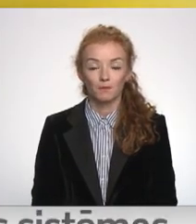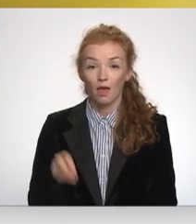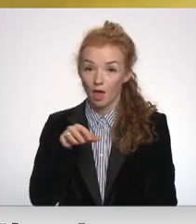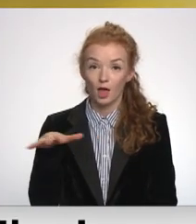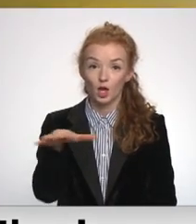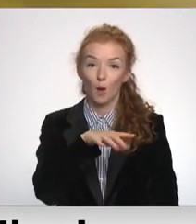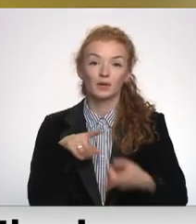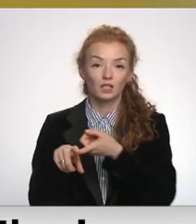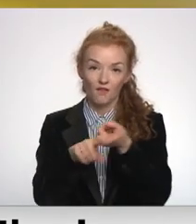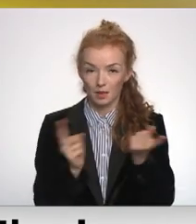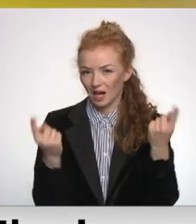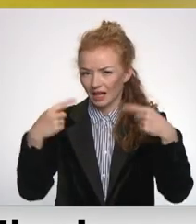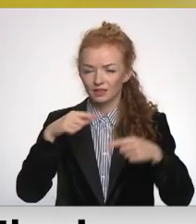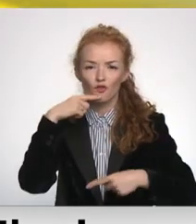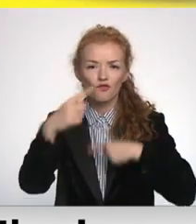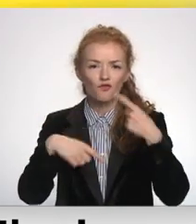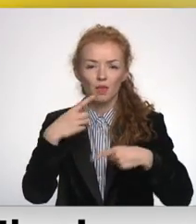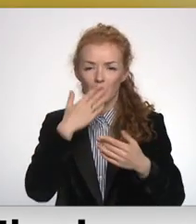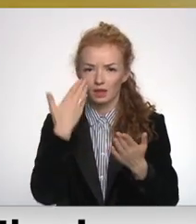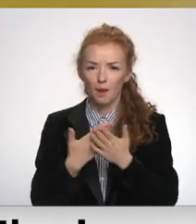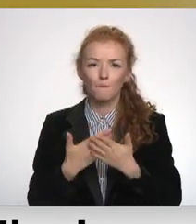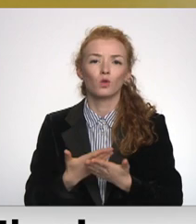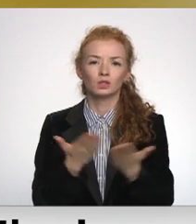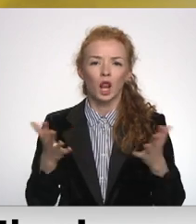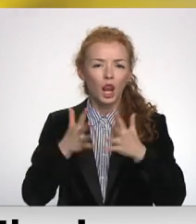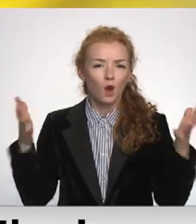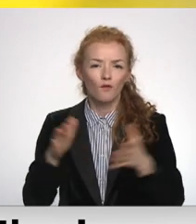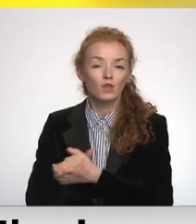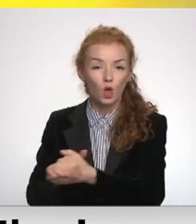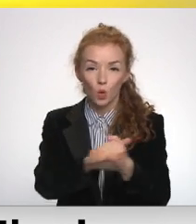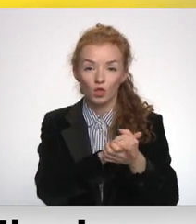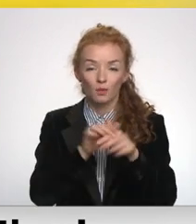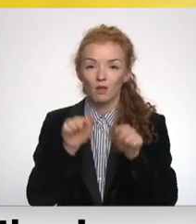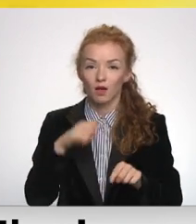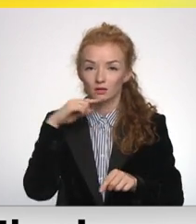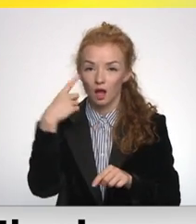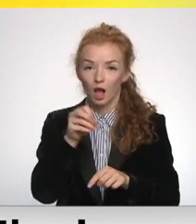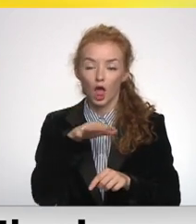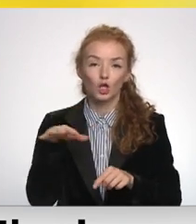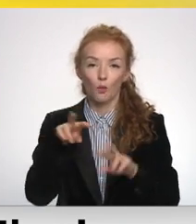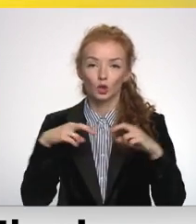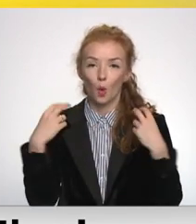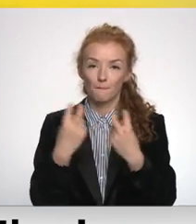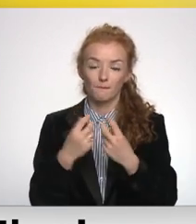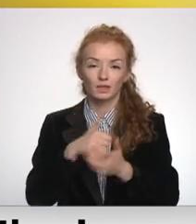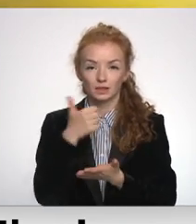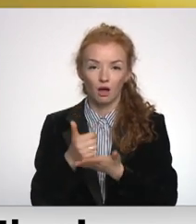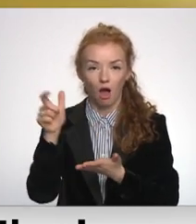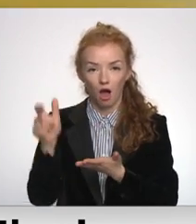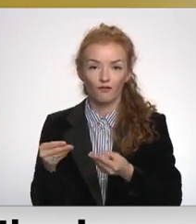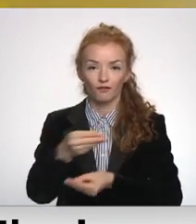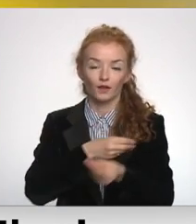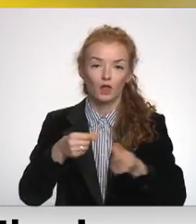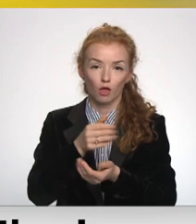Eiropas Savienība krīzē salaži ir nodemonstrējusi lielu vienotību, tā saka Eiropas komisāra finanšu tirgu jautājumos